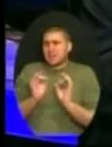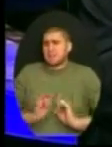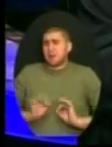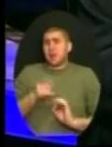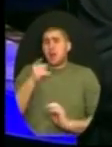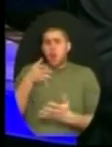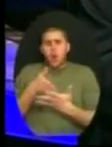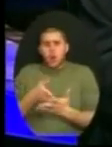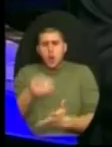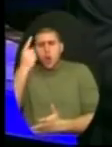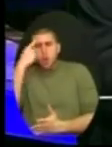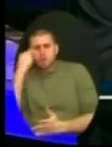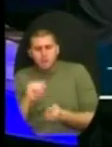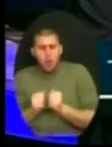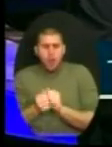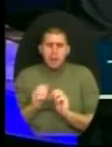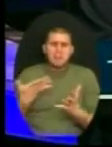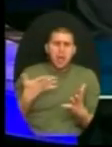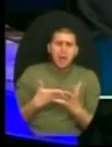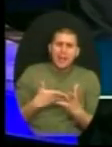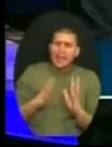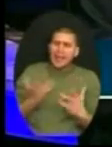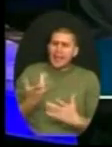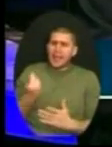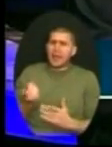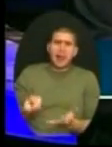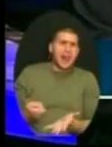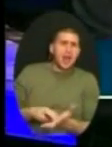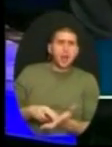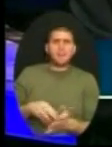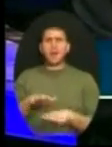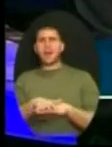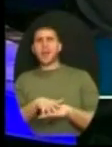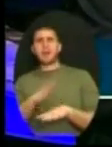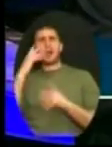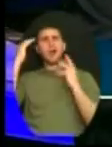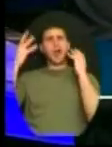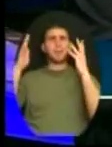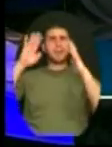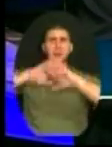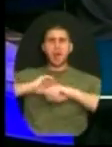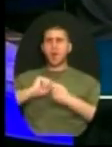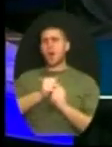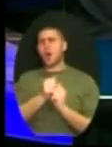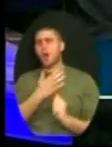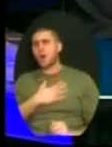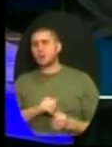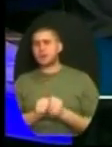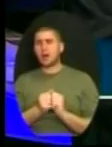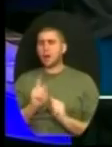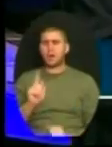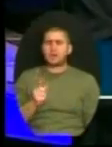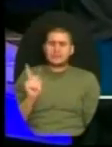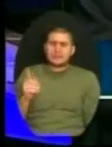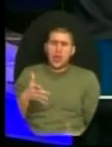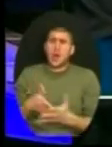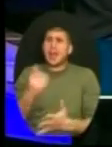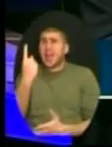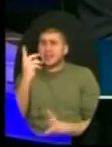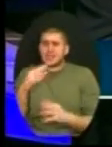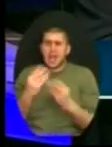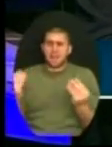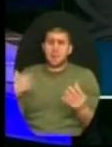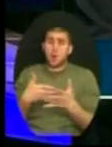החוקר חושב, מה החוקר, איך החוקר קם בבוקר, ומה הוא חלם בלילה, ומה הוא רוצה, ומה הוא לא רוצה. זה גם לא חוקר אחד, וזה